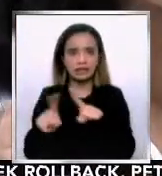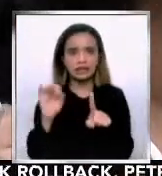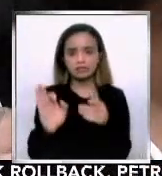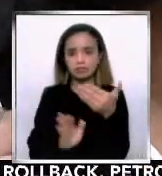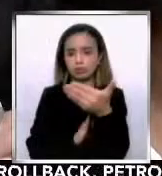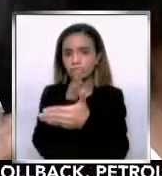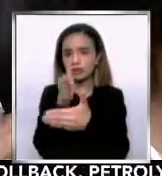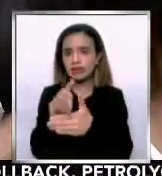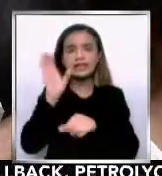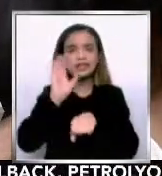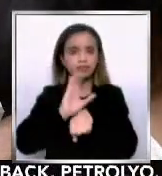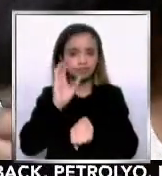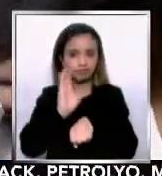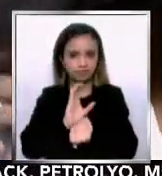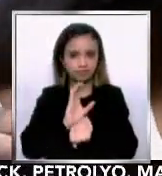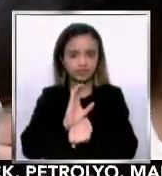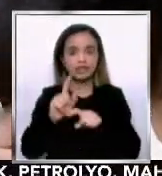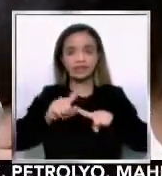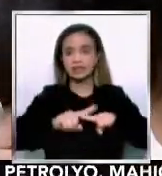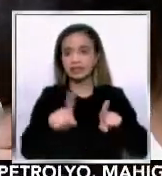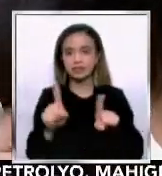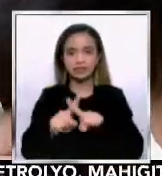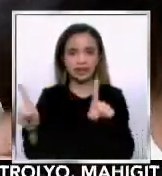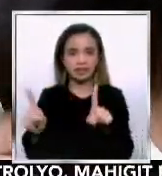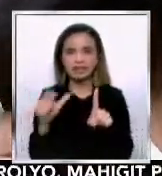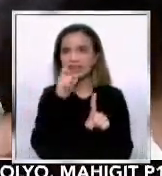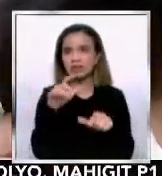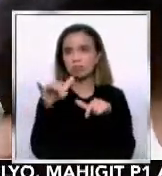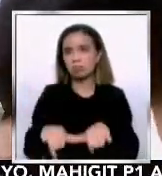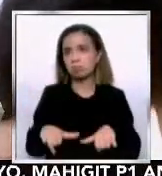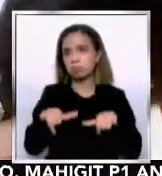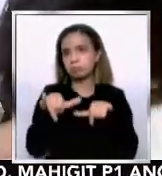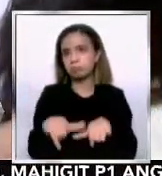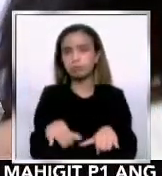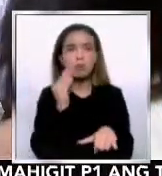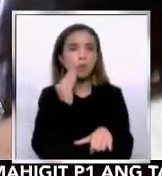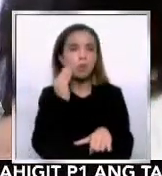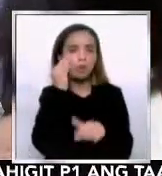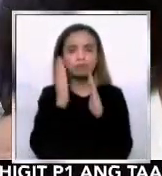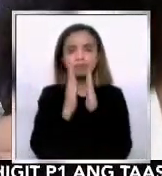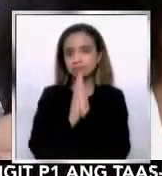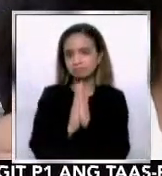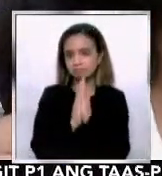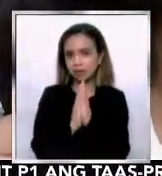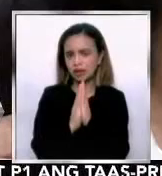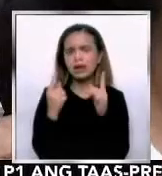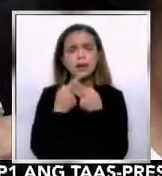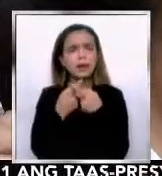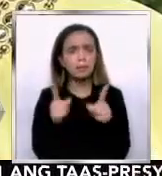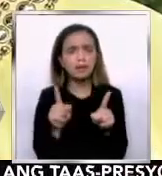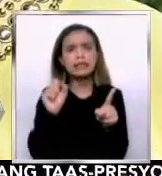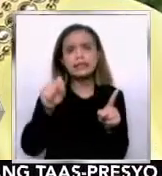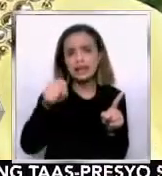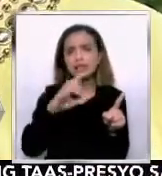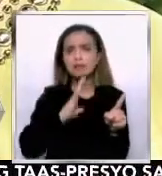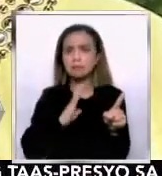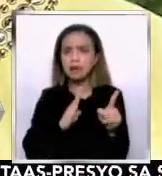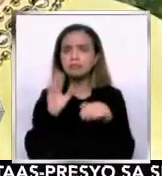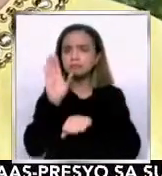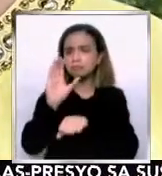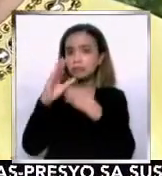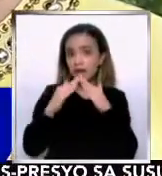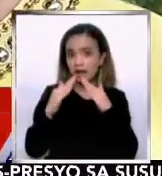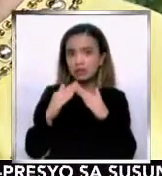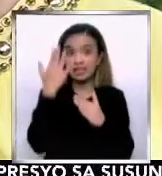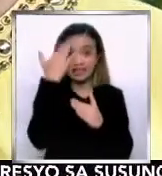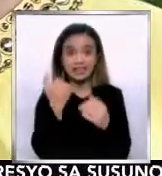simbahan. Iba talaga kaysa sa bahay lang tayo na nagdarasal. Although maganda rin sa bahay kasi safe nga. Maganda ang pakiramdam.